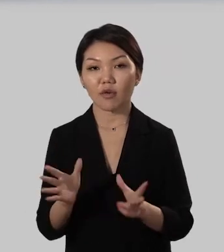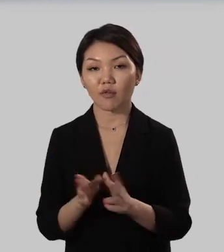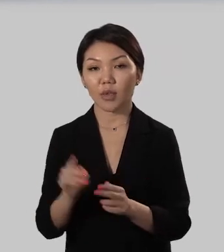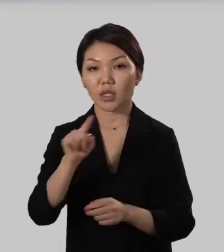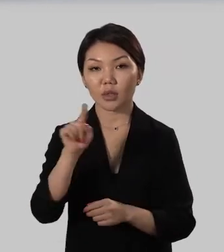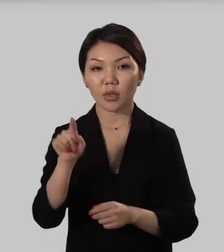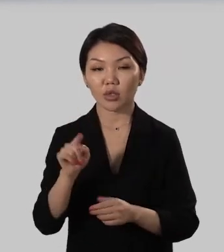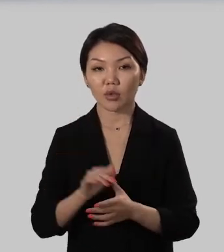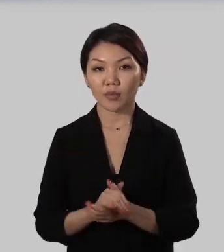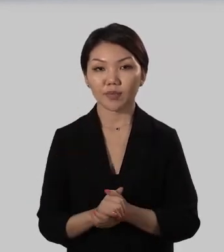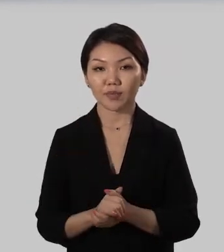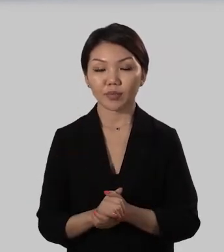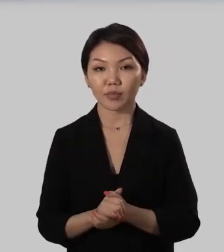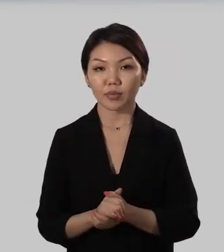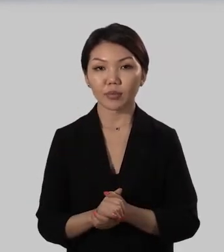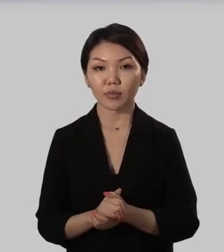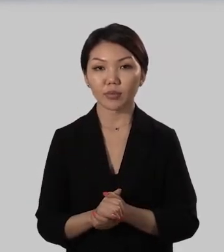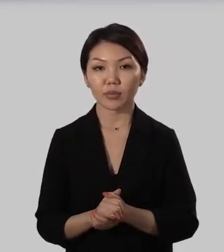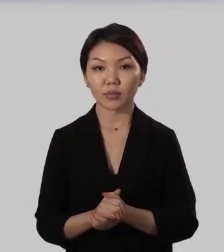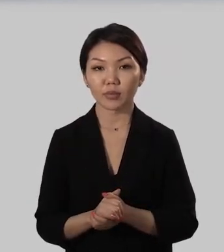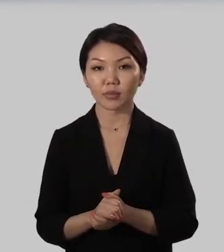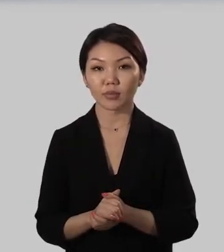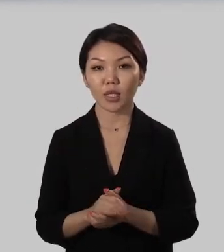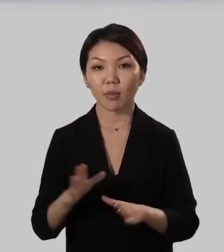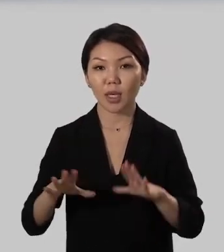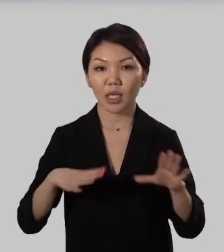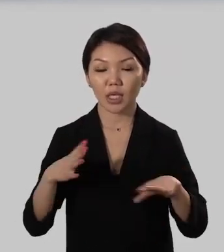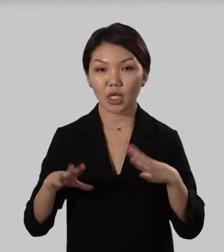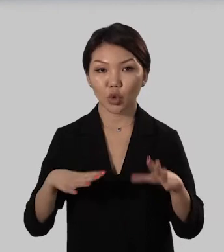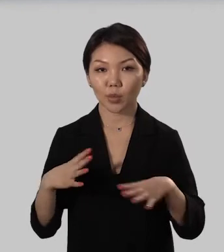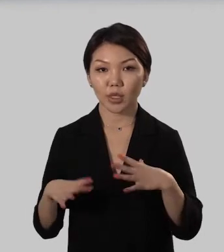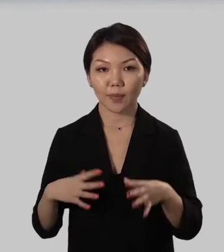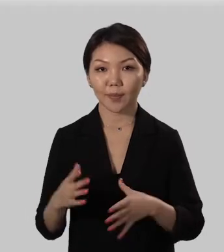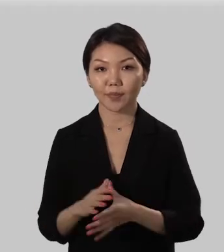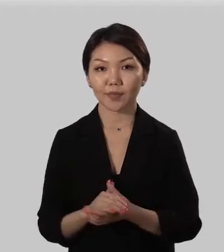подстановка синонимичных местоимений потренируемся